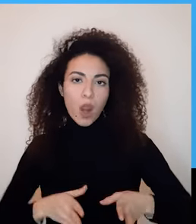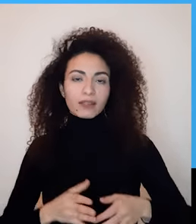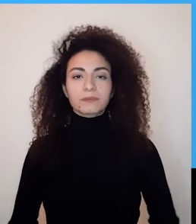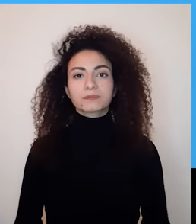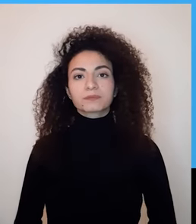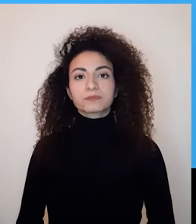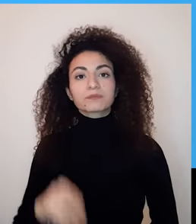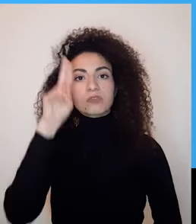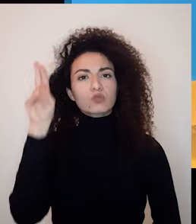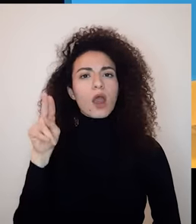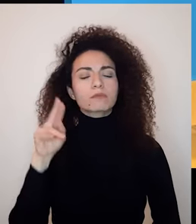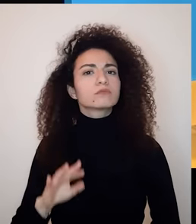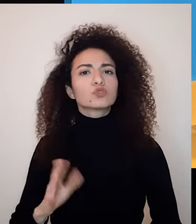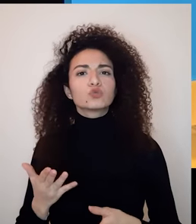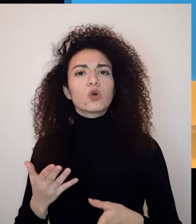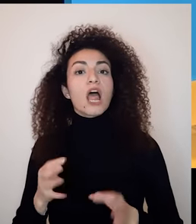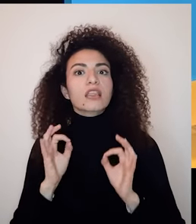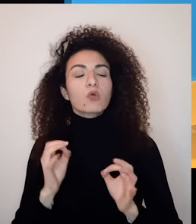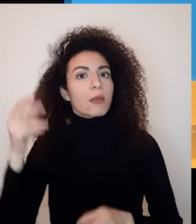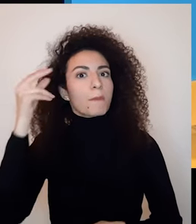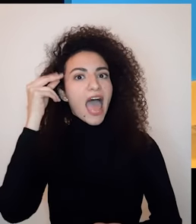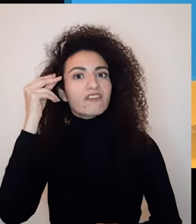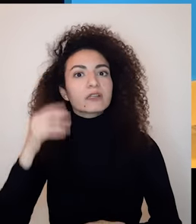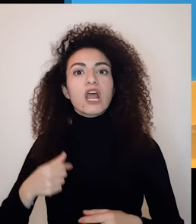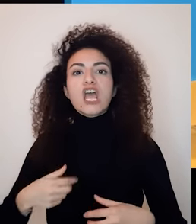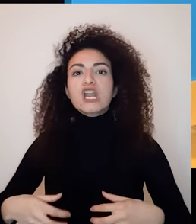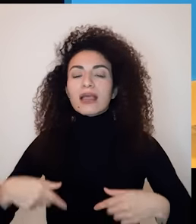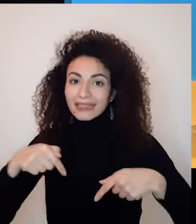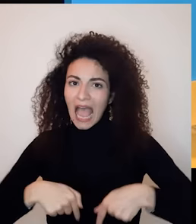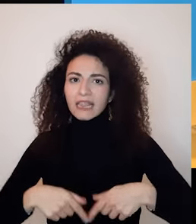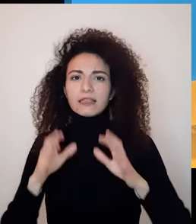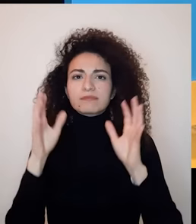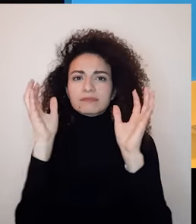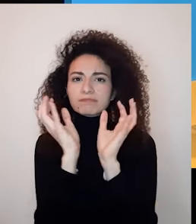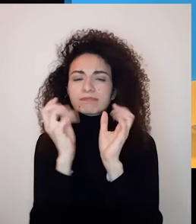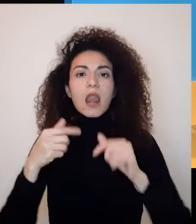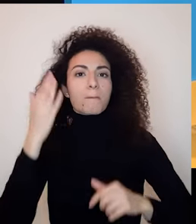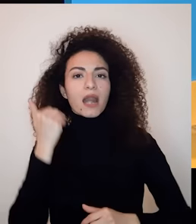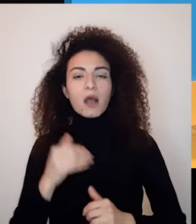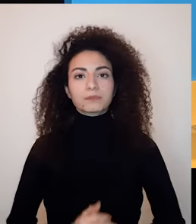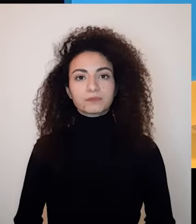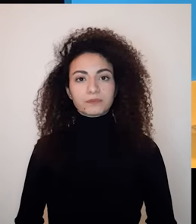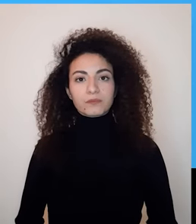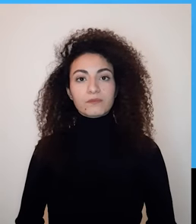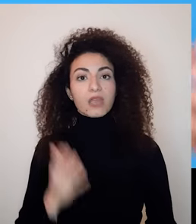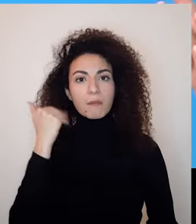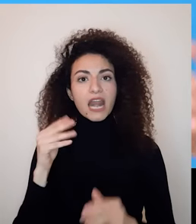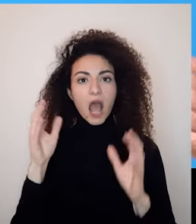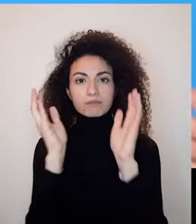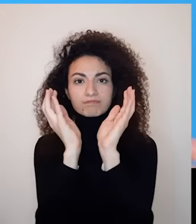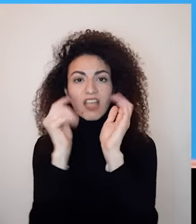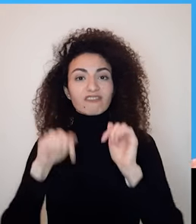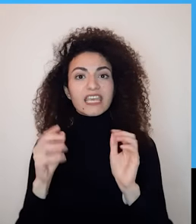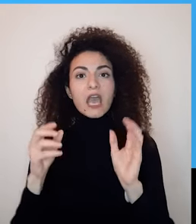لتحديد مسار حياتهم. دكتور رامي، شو هو الشيء الضروري نعرفه عن الجهاز التناسلي عند المرأة؟